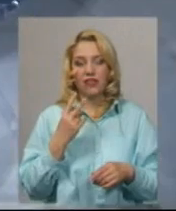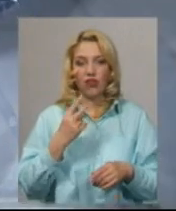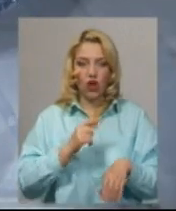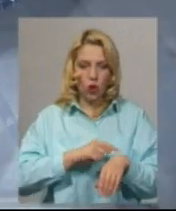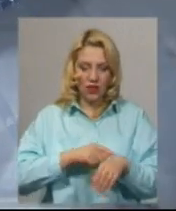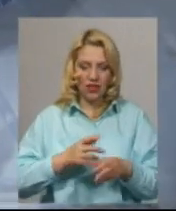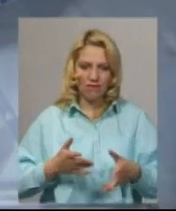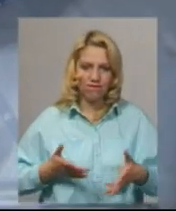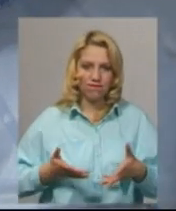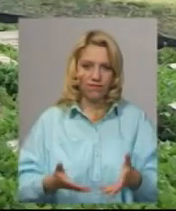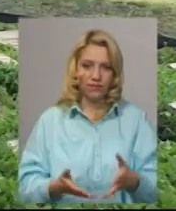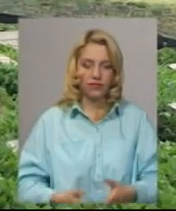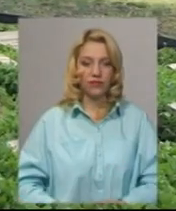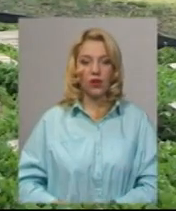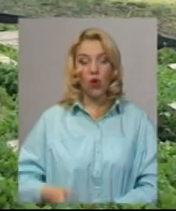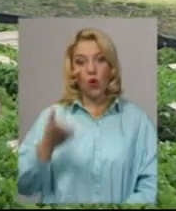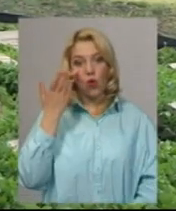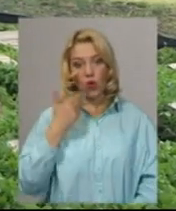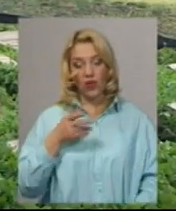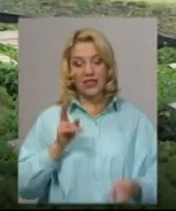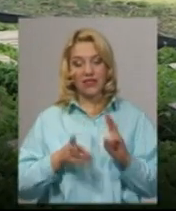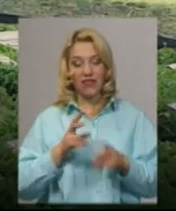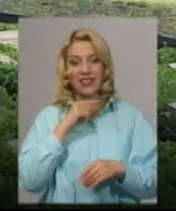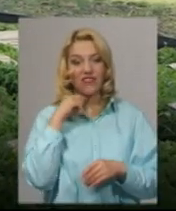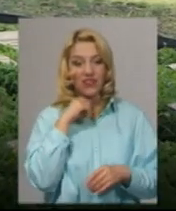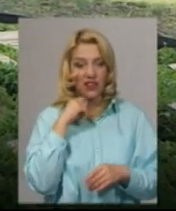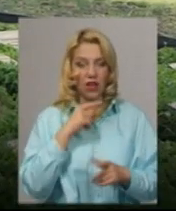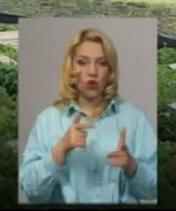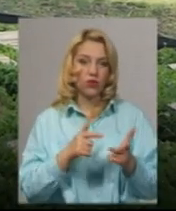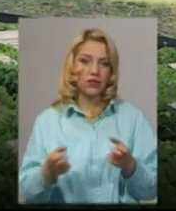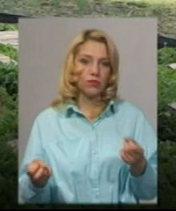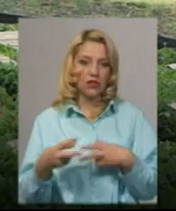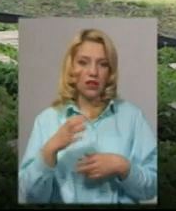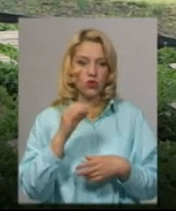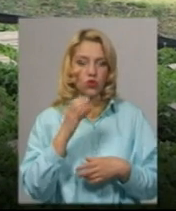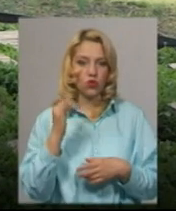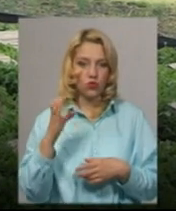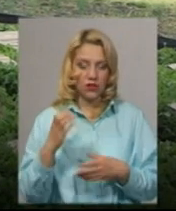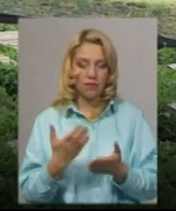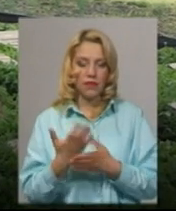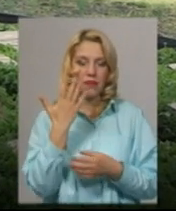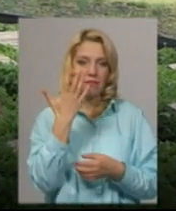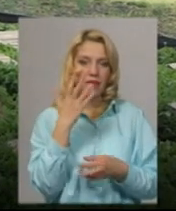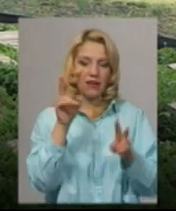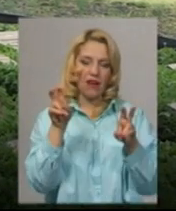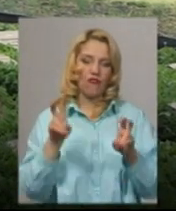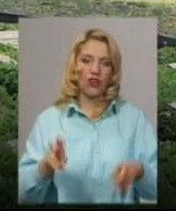духовці, каже Сергій Ланчук. Коли зварилося філе, готується спеціальний соус, ми готуємо п'ять видів соусів,